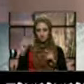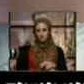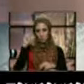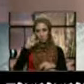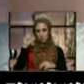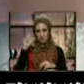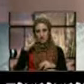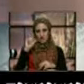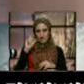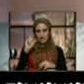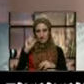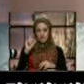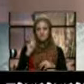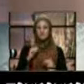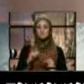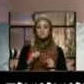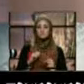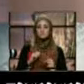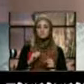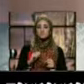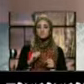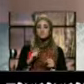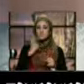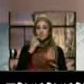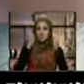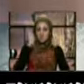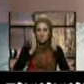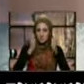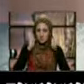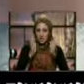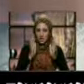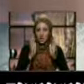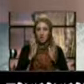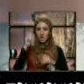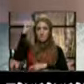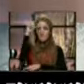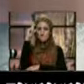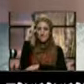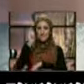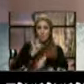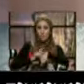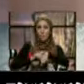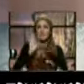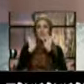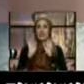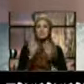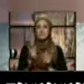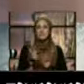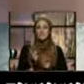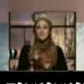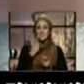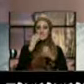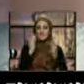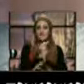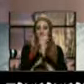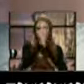لا يصلون الفجر في المسجد ولا في وقته. وكان يعني الآن أصبح صلاة الفجر من ضمن السي في بتاع تقديم